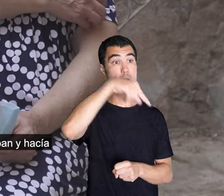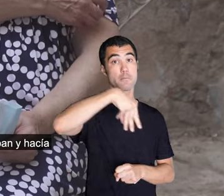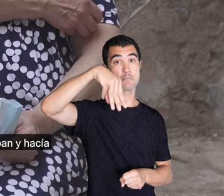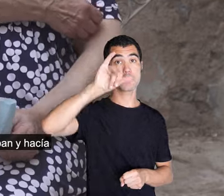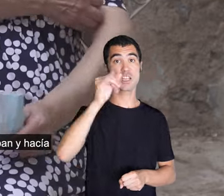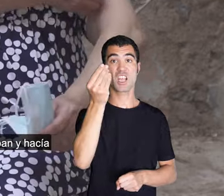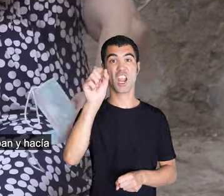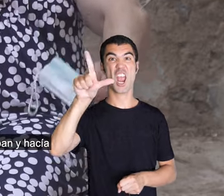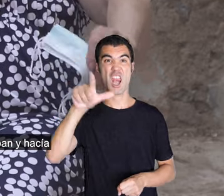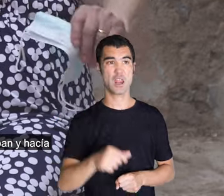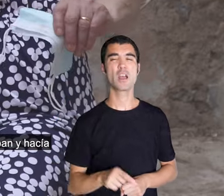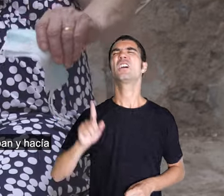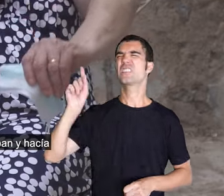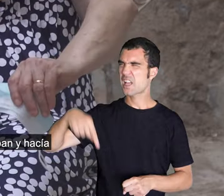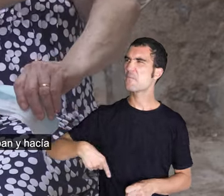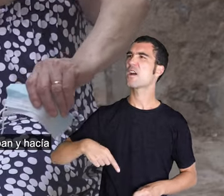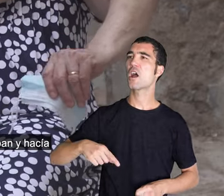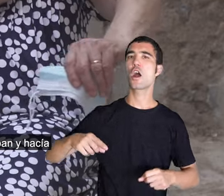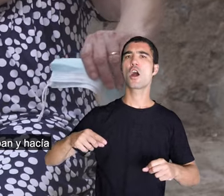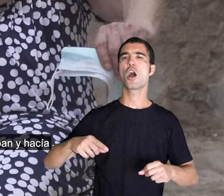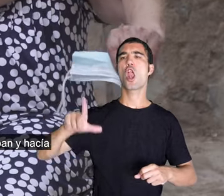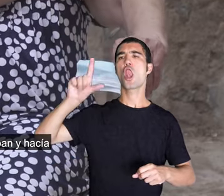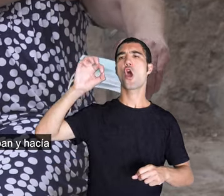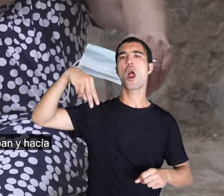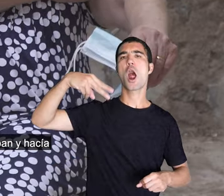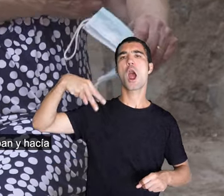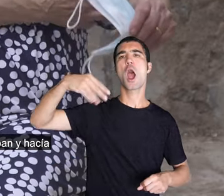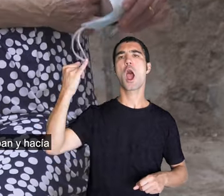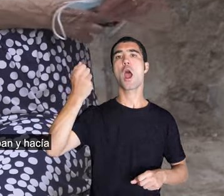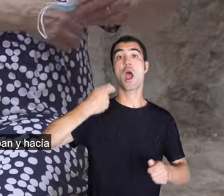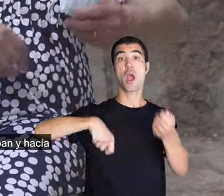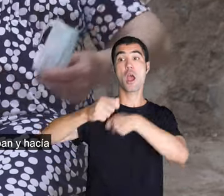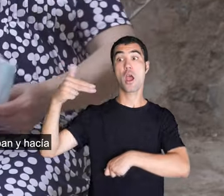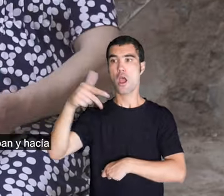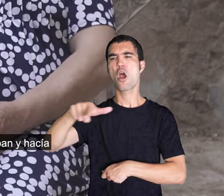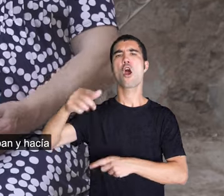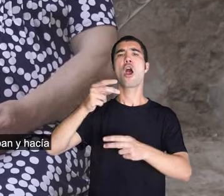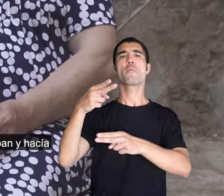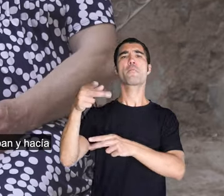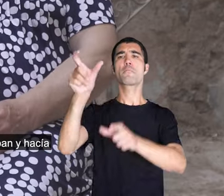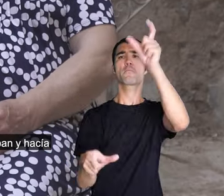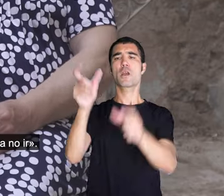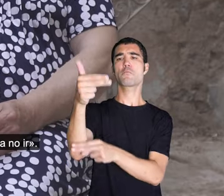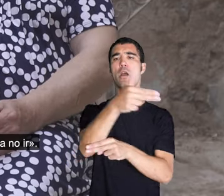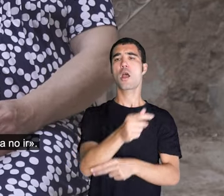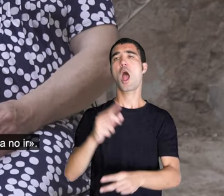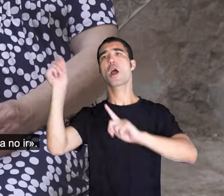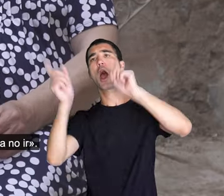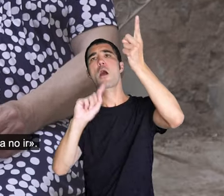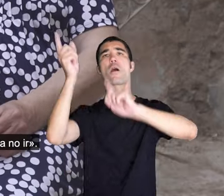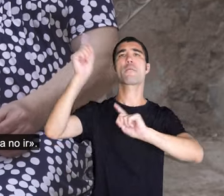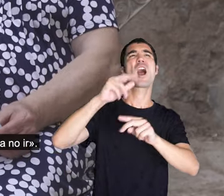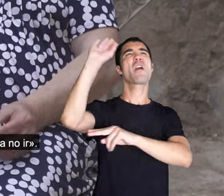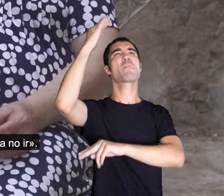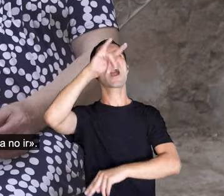un dia hi havia allà de Baix Salonja, hi havia un munt de pescadors, i xerraven, i feia mal temps, i